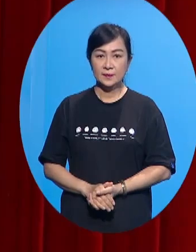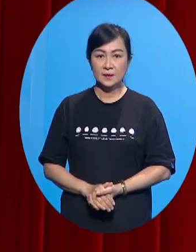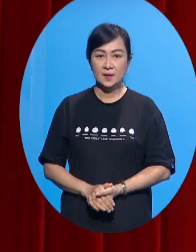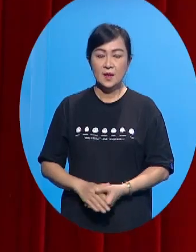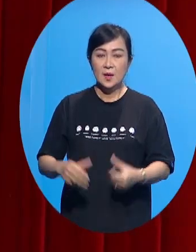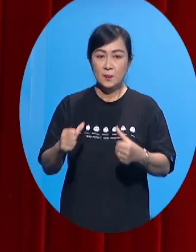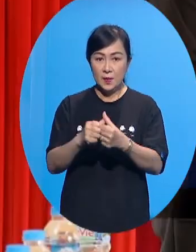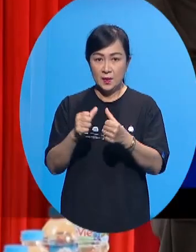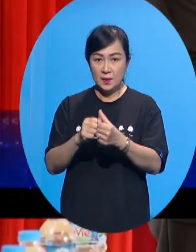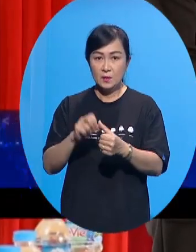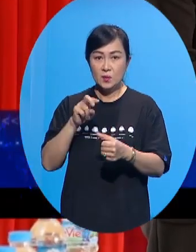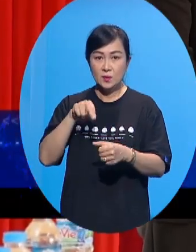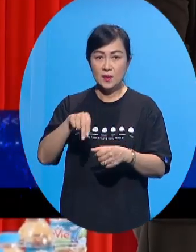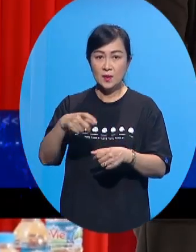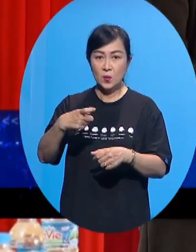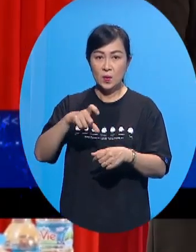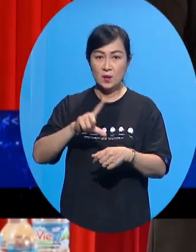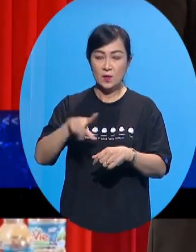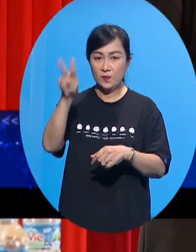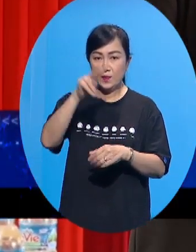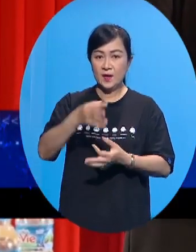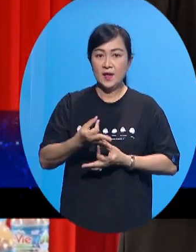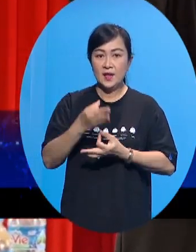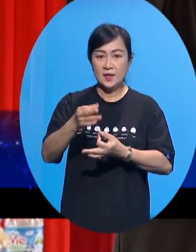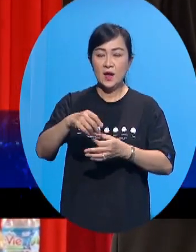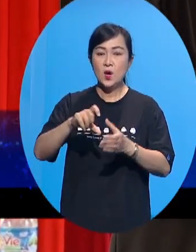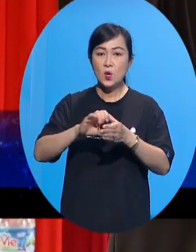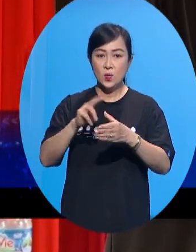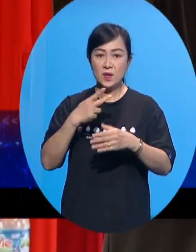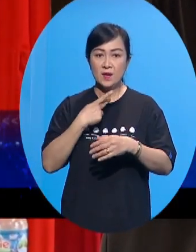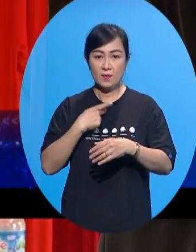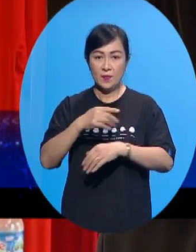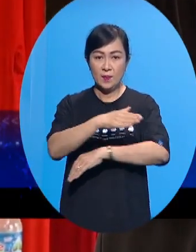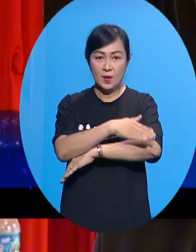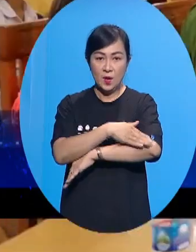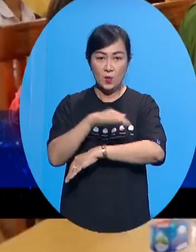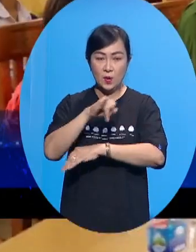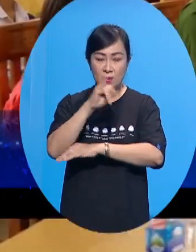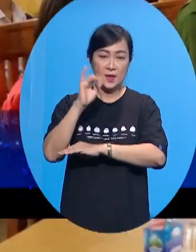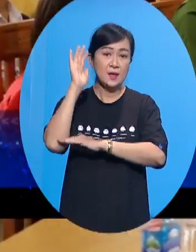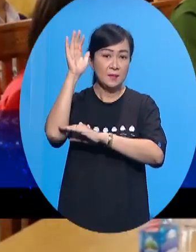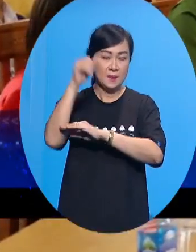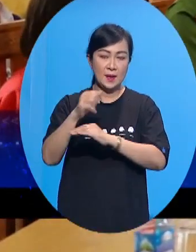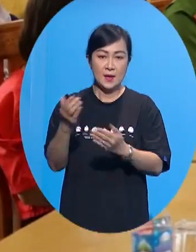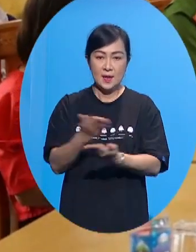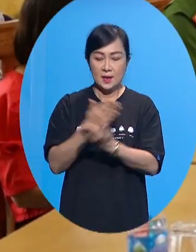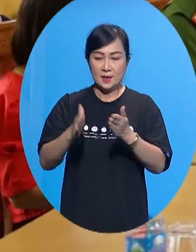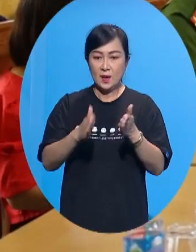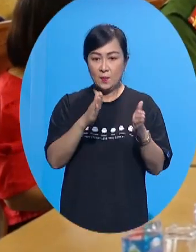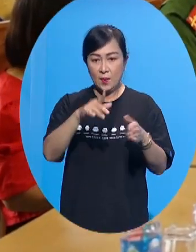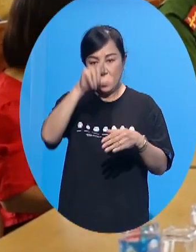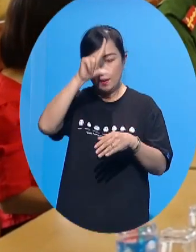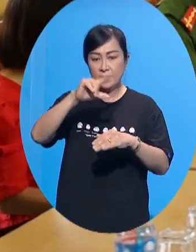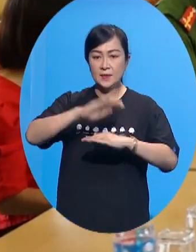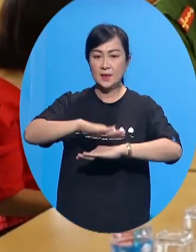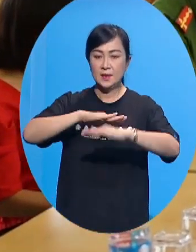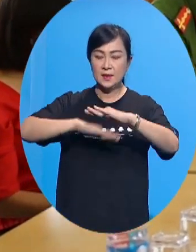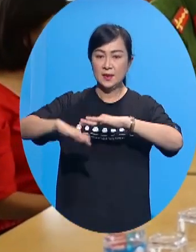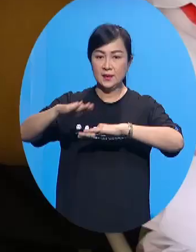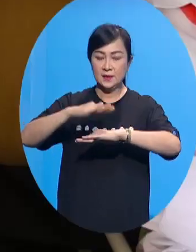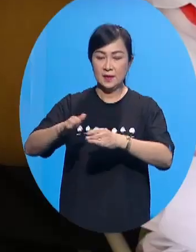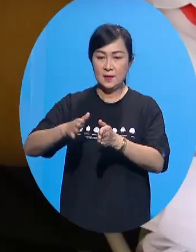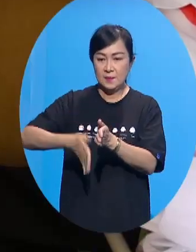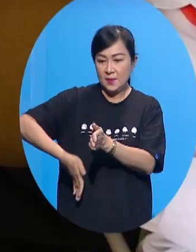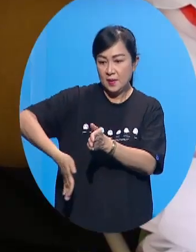Khoản quyên góp từ Uniqlo Việt Nam trao cho Quỹ Hy vọng sẽ hỗ trợ các tỉnh phía Bắc cải tạo phòng lớp, xây dựng lại ta luy bờ